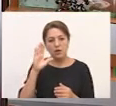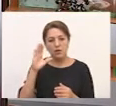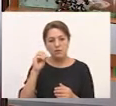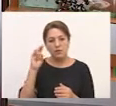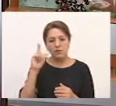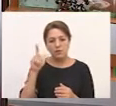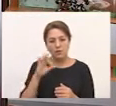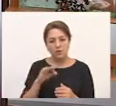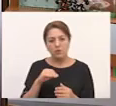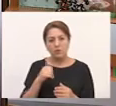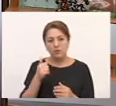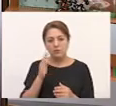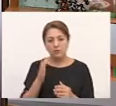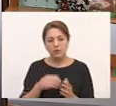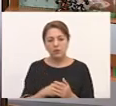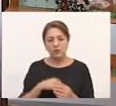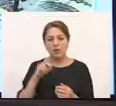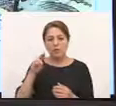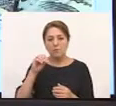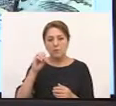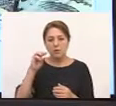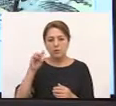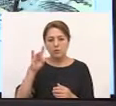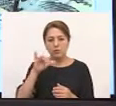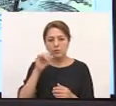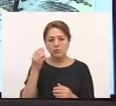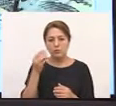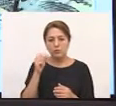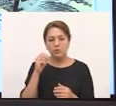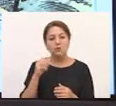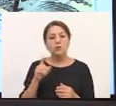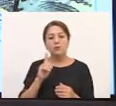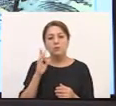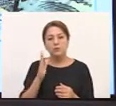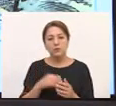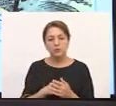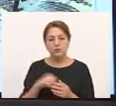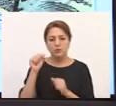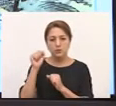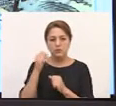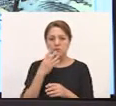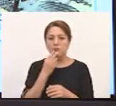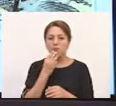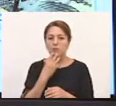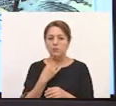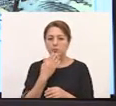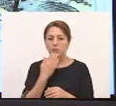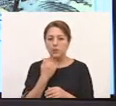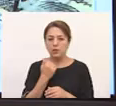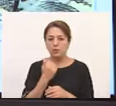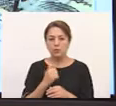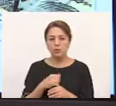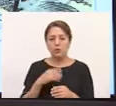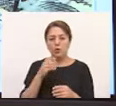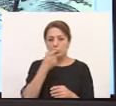Гринёвым? В далекой Белогорской крепости, защищая милую и скромную дочку капитана Миронова